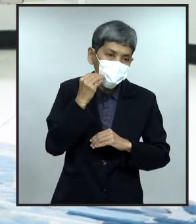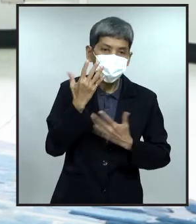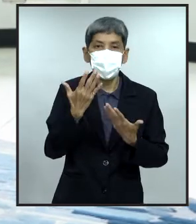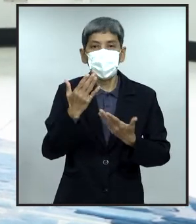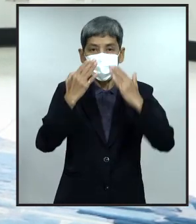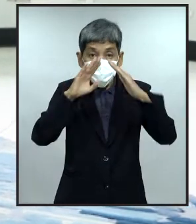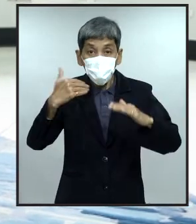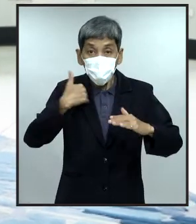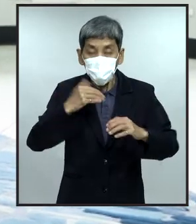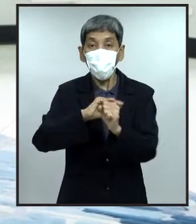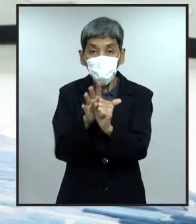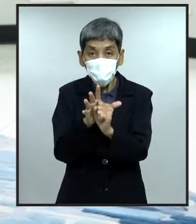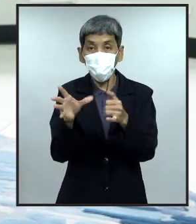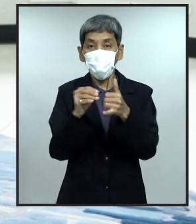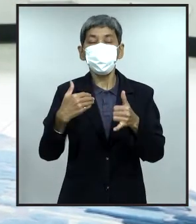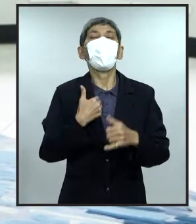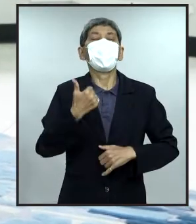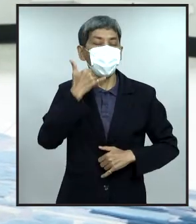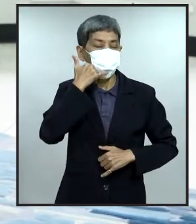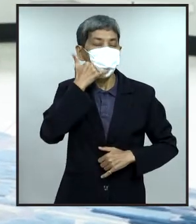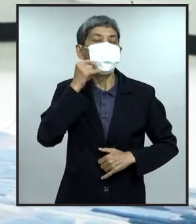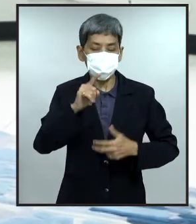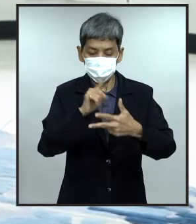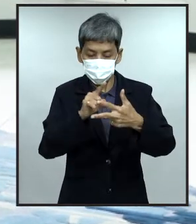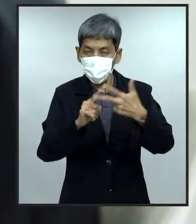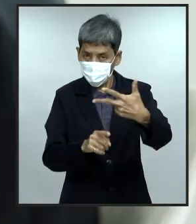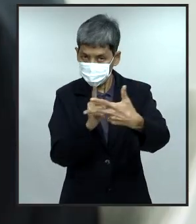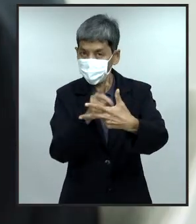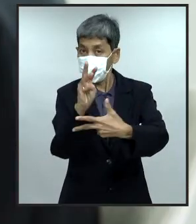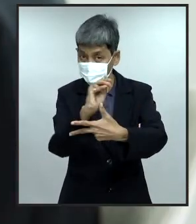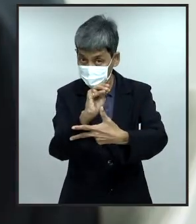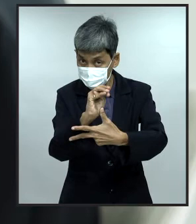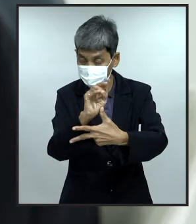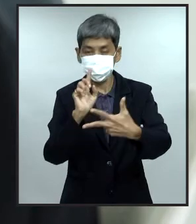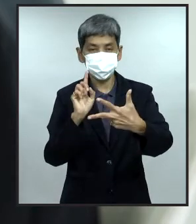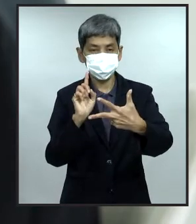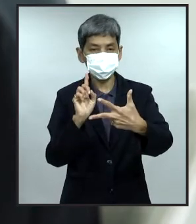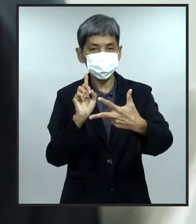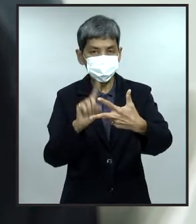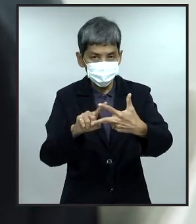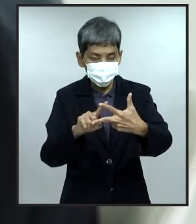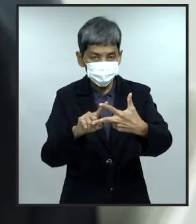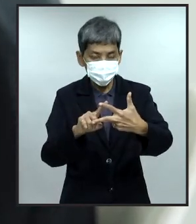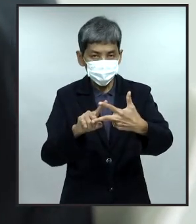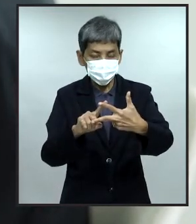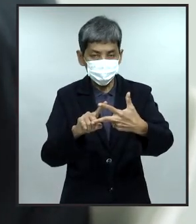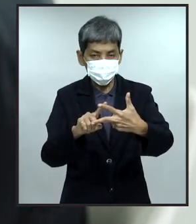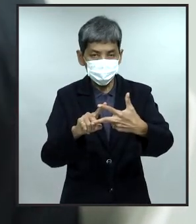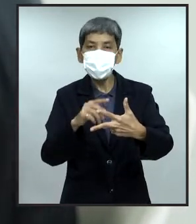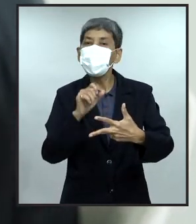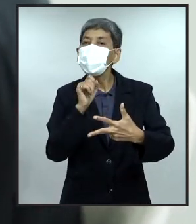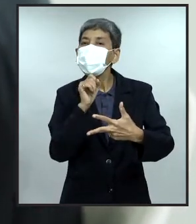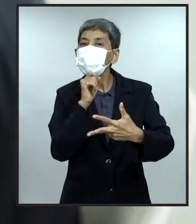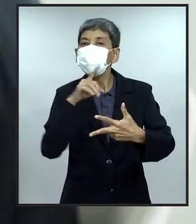แล้วติดโควิดนะฮะก็สามารถติดต่อเข้ามาได้3ที่ก็คือที่มูลนิธิโดยตรงเลยแล้วก็มีที่ศูนย์สิรินธ